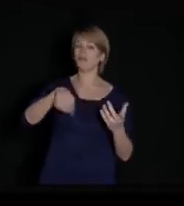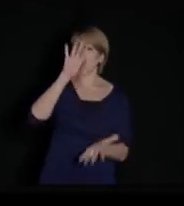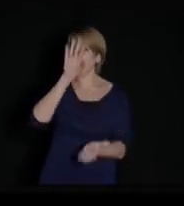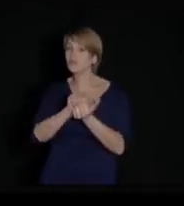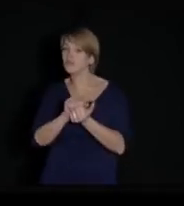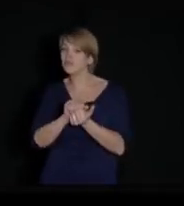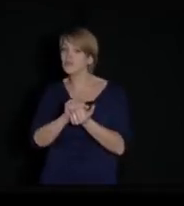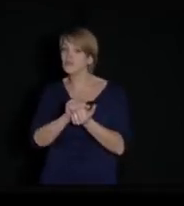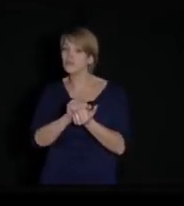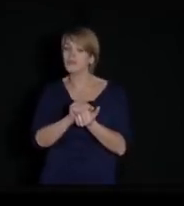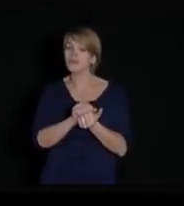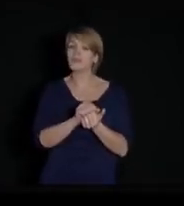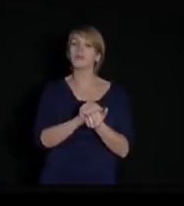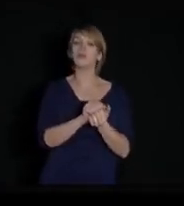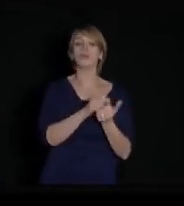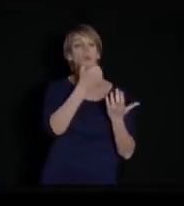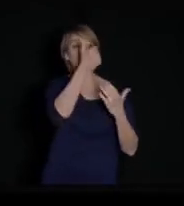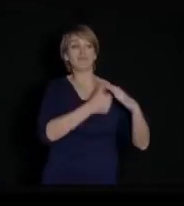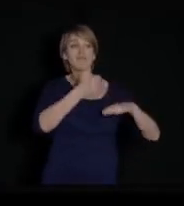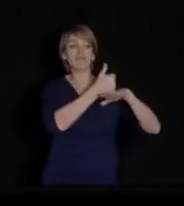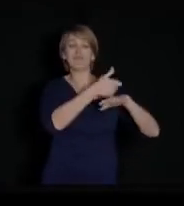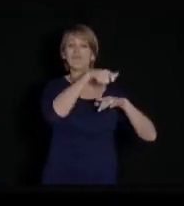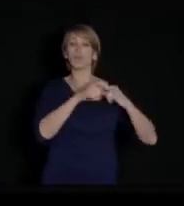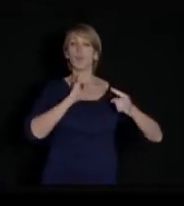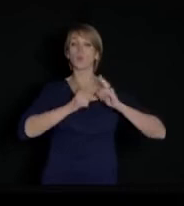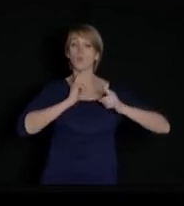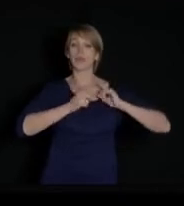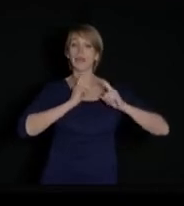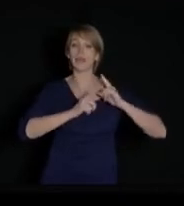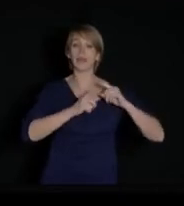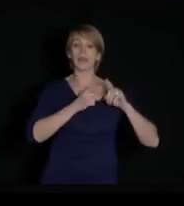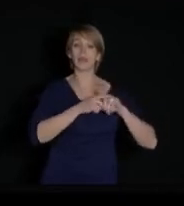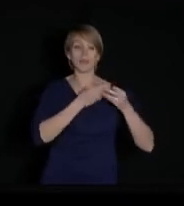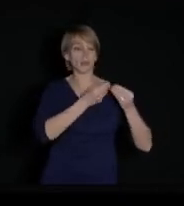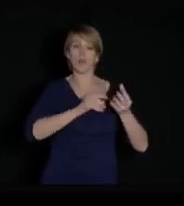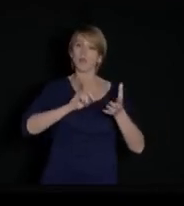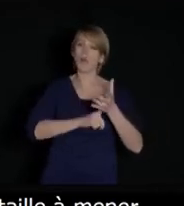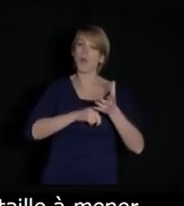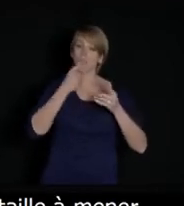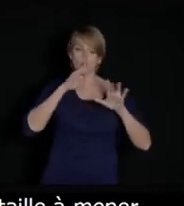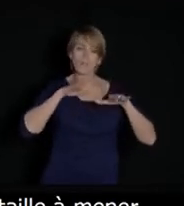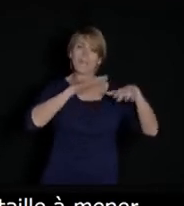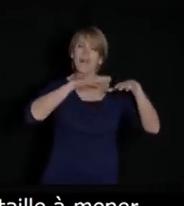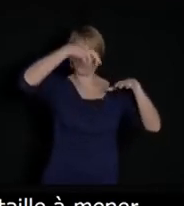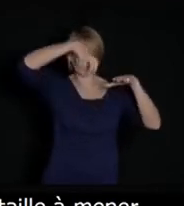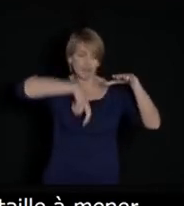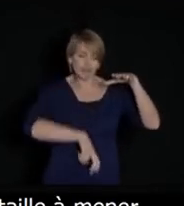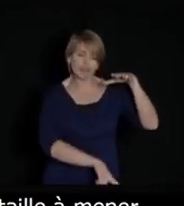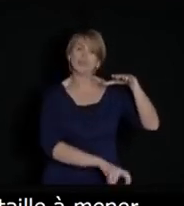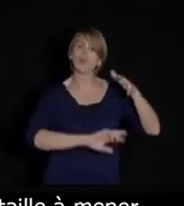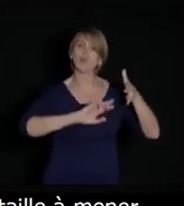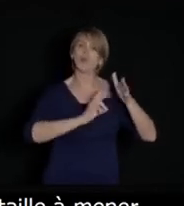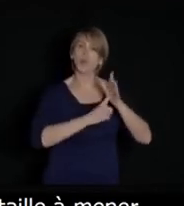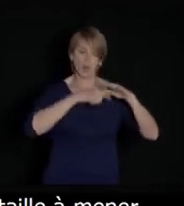C'est contre la privatisation. Vous ne le savez pas. Il y a une autorité qui répartit le droit de sonder le fond des